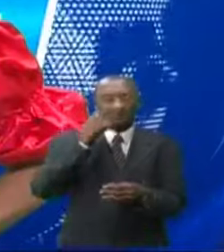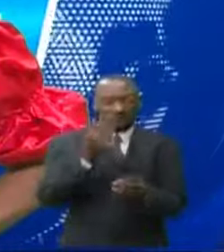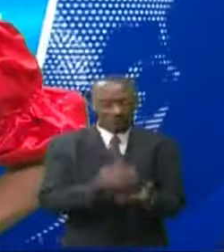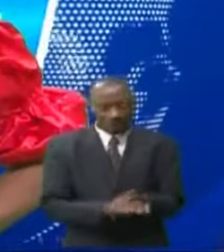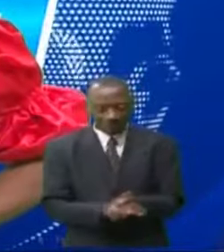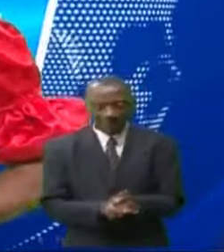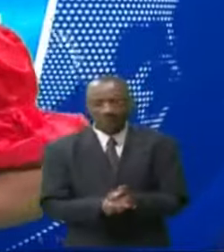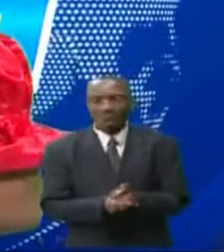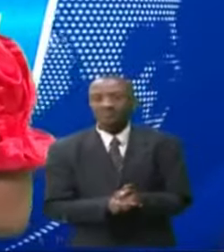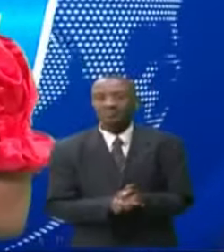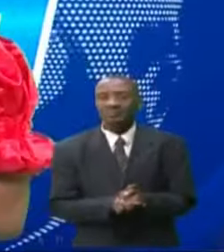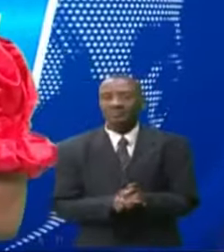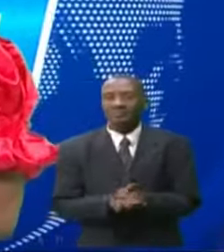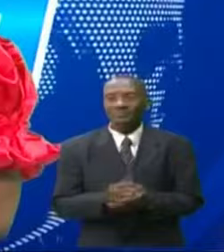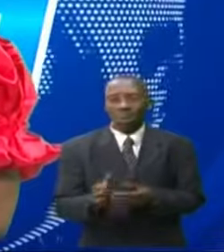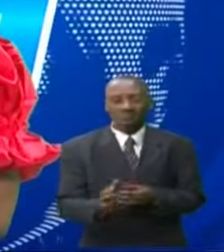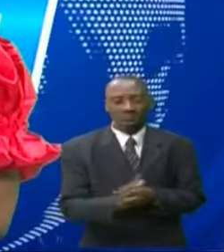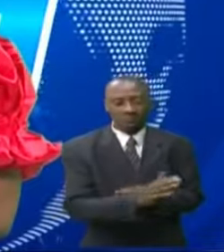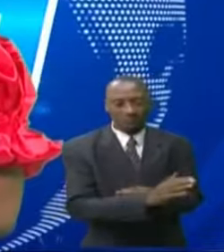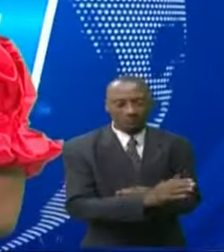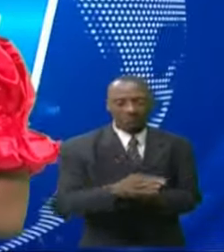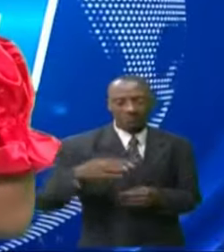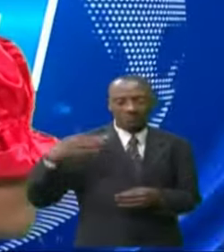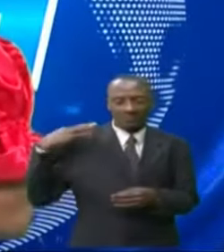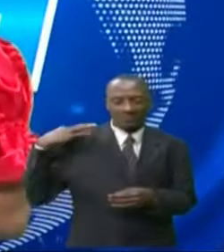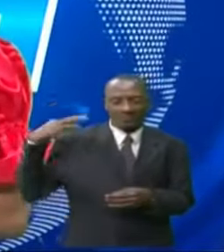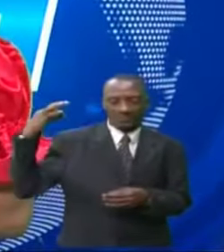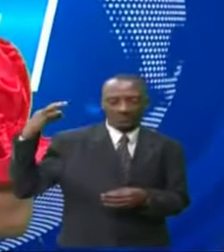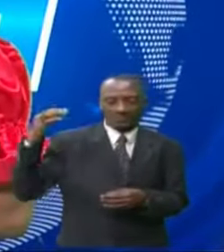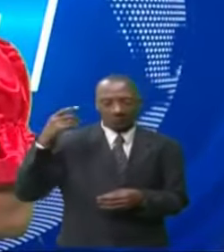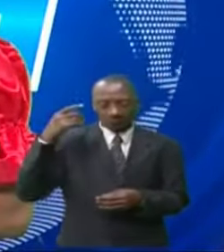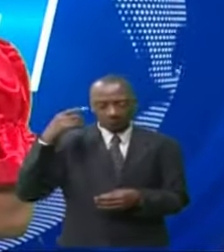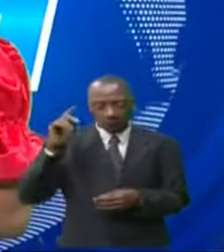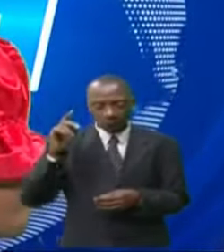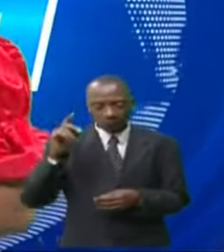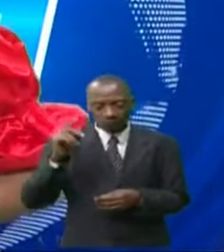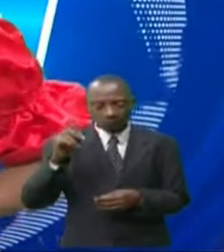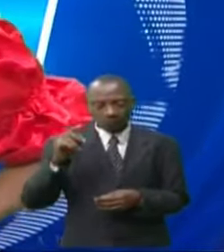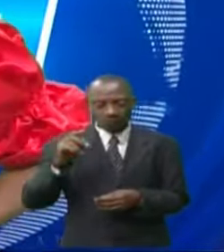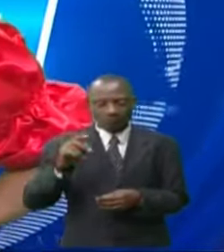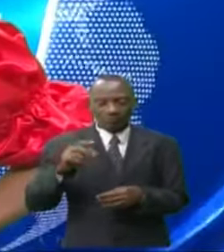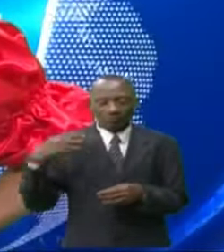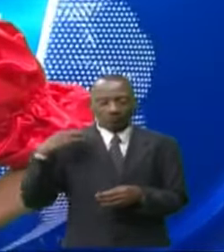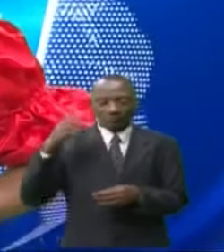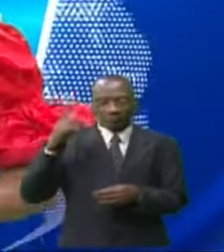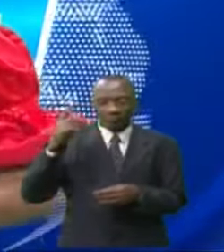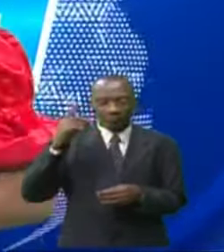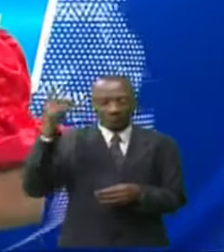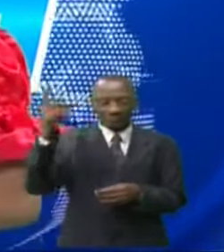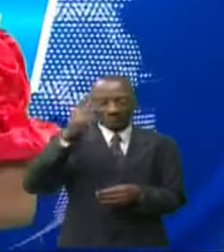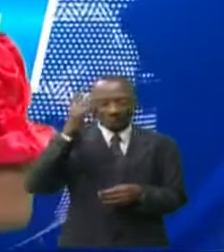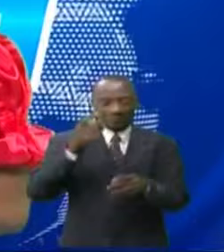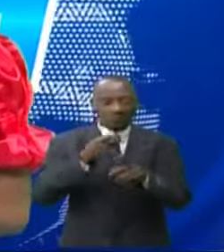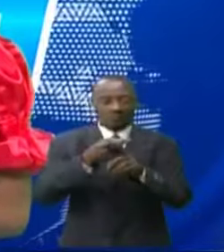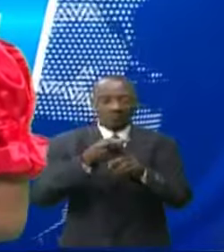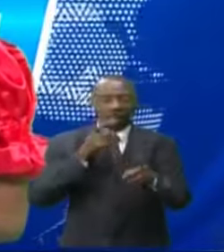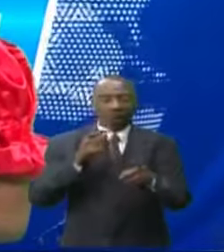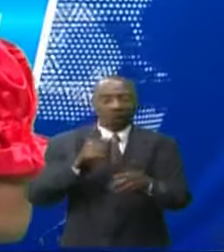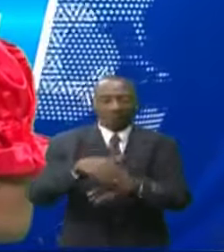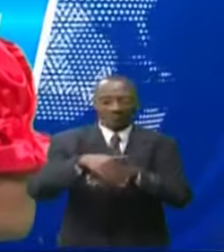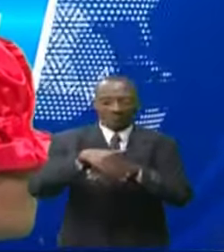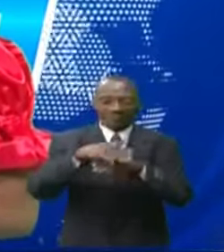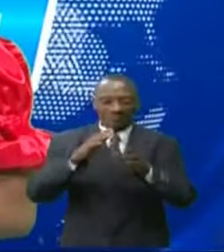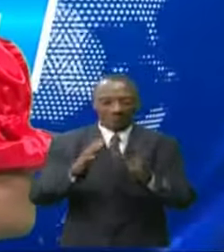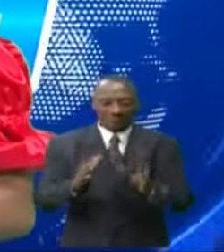épidémie une délégation de l'agence de corporation internationale de la Grande-Bretagne fcdo